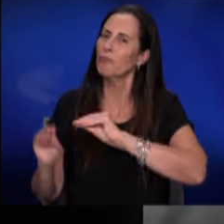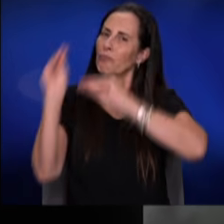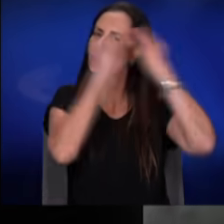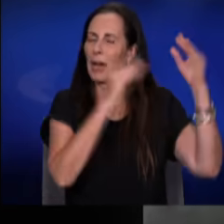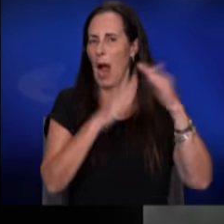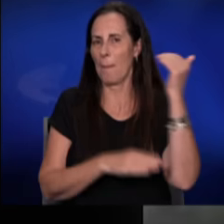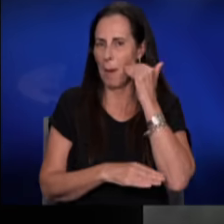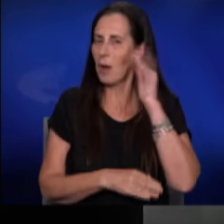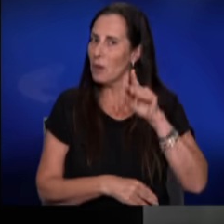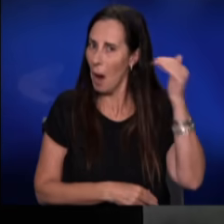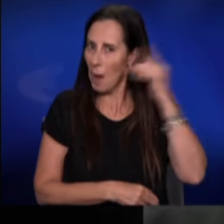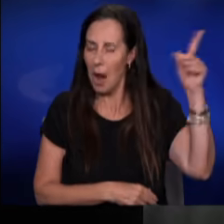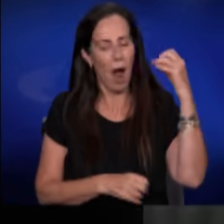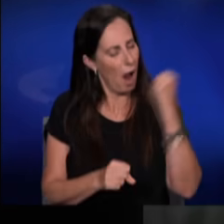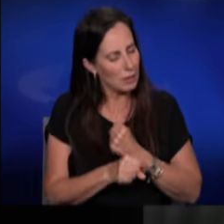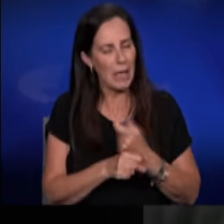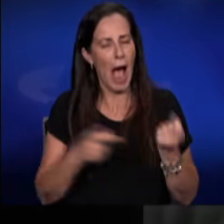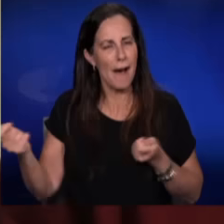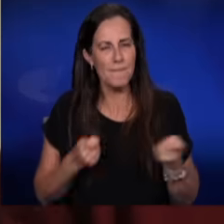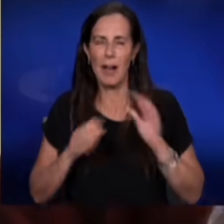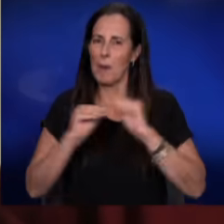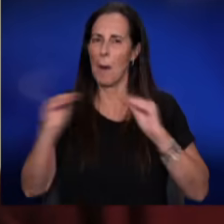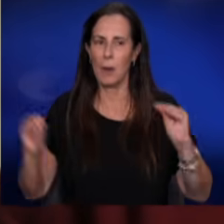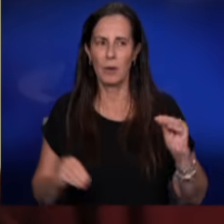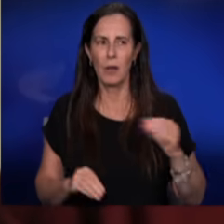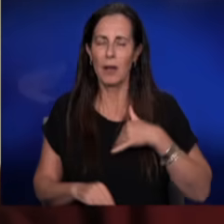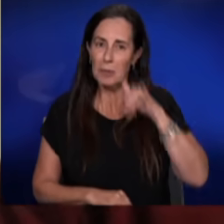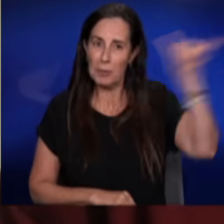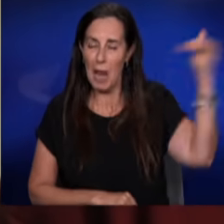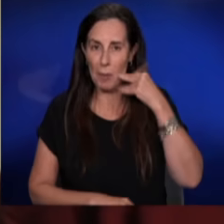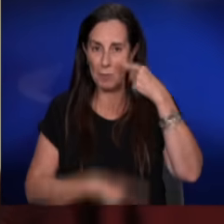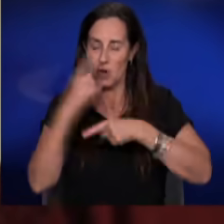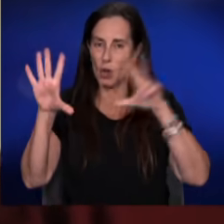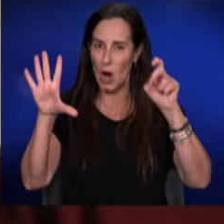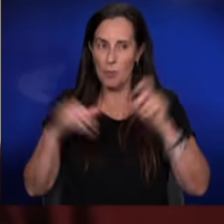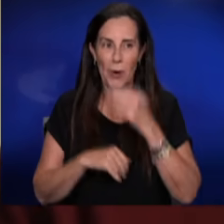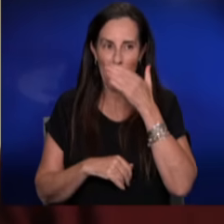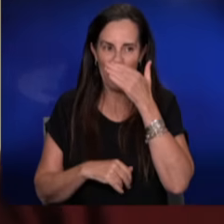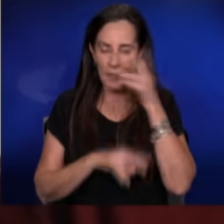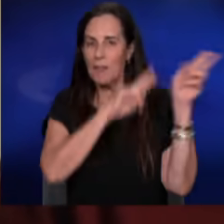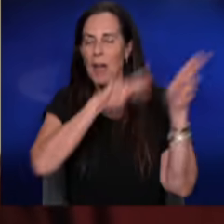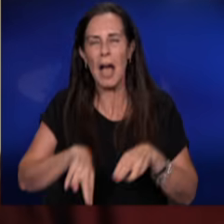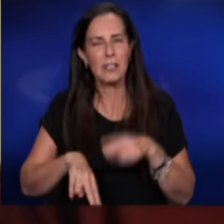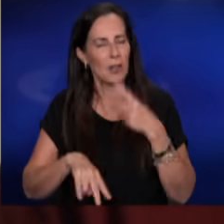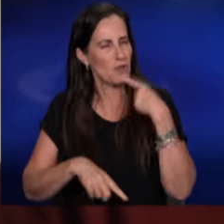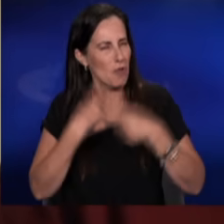לארצות הברית, וגם שם עסק בהפקה ובבימוי. אני נסעתי לאמריקה בשנות 80, וחזרתי לפה